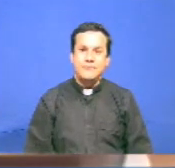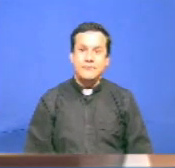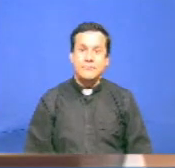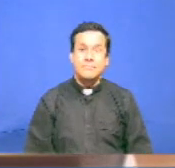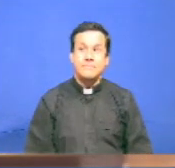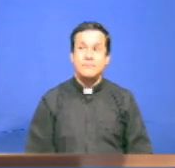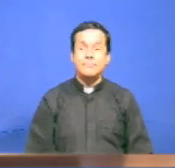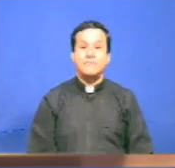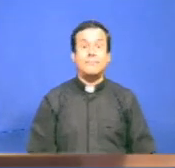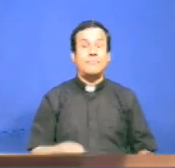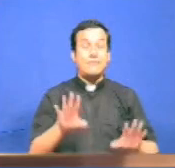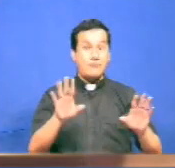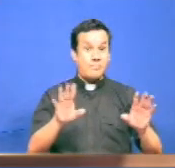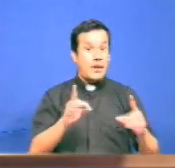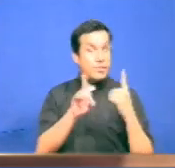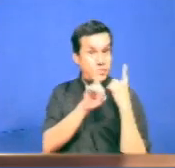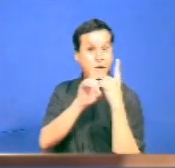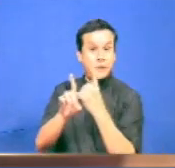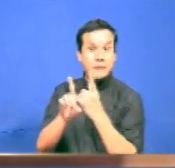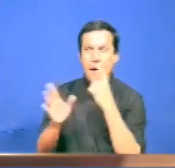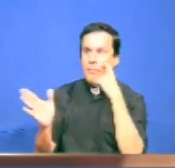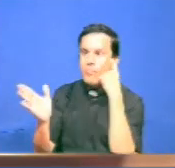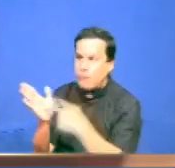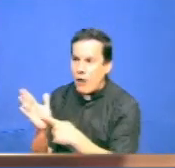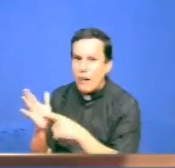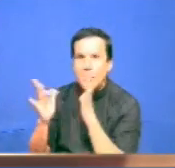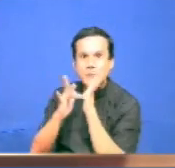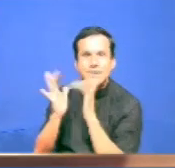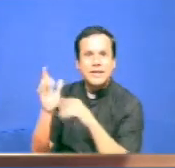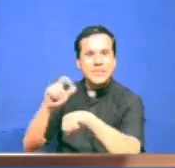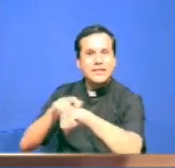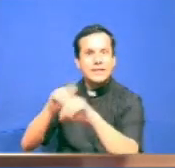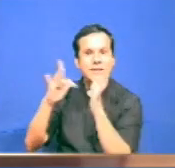Wafuasi walimtambua Bwana Yesu katika kuumega mkate.